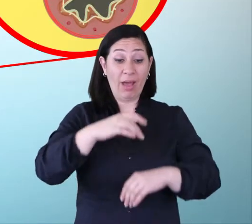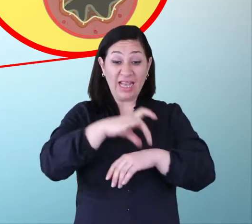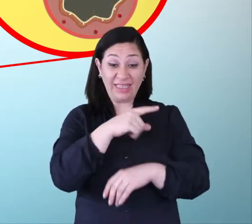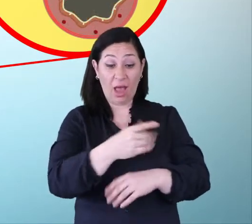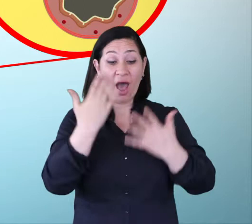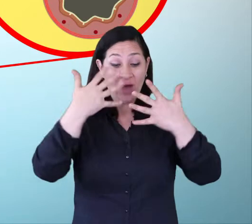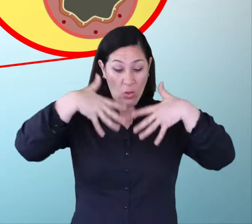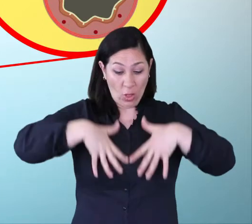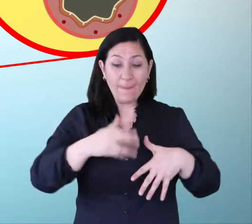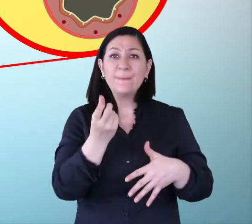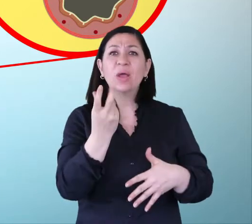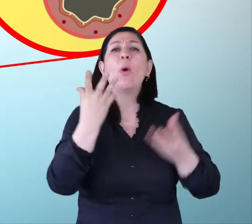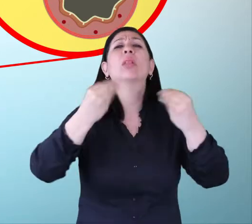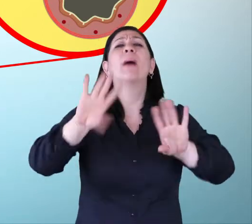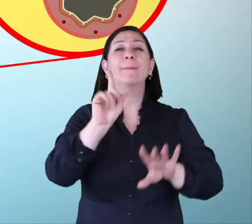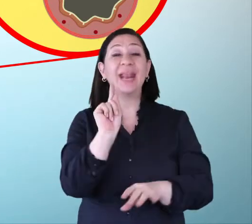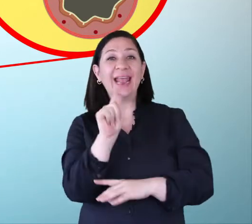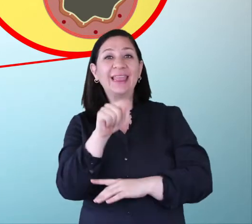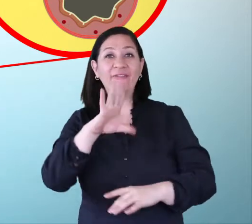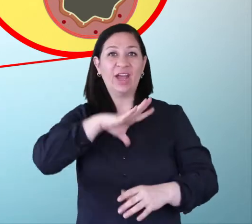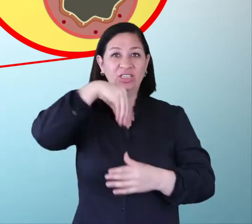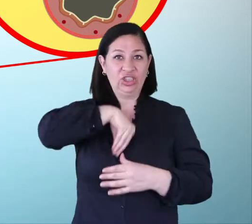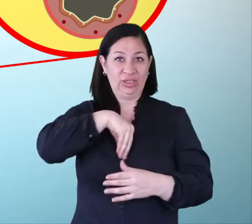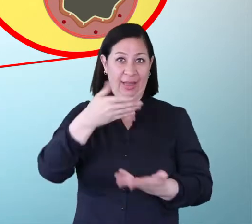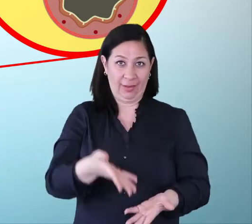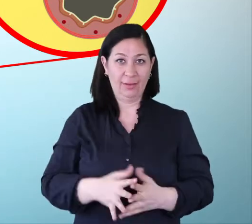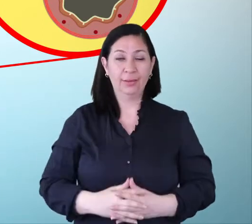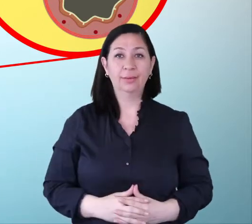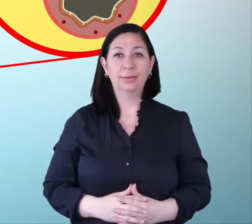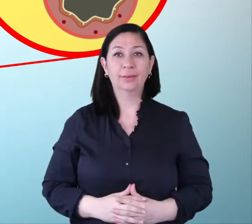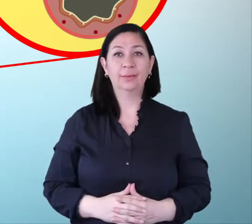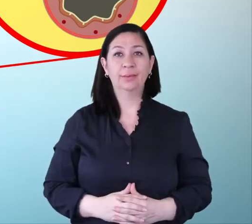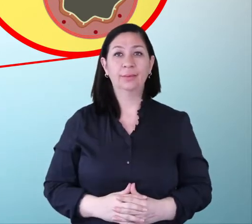Astımda hava yollarında mikrobik olmayan bir iltihap vardır.